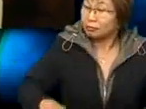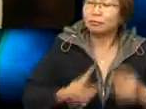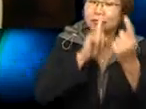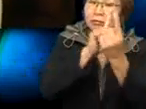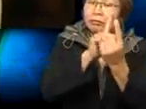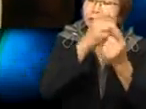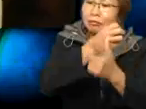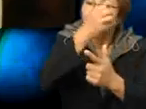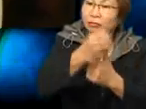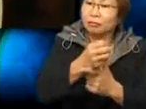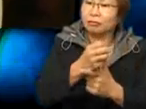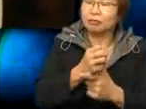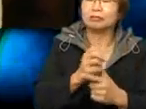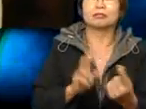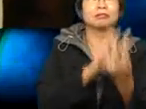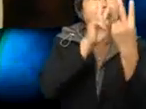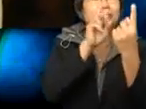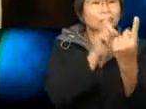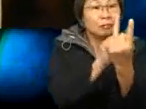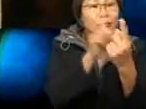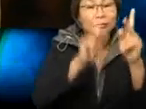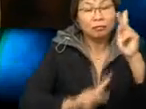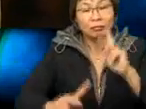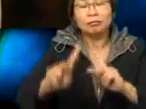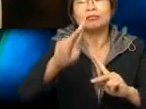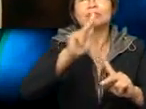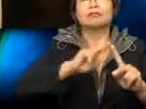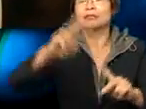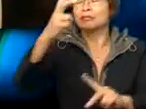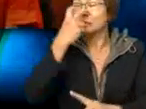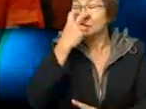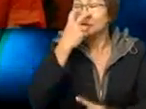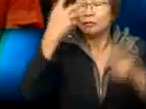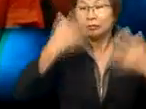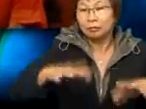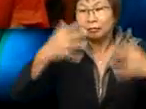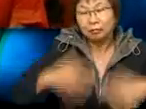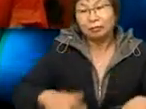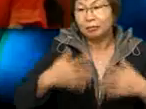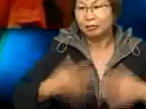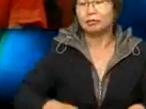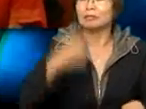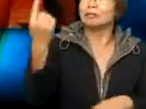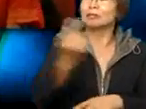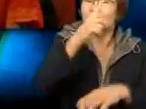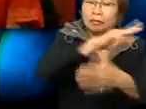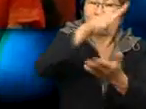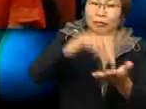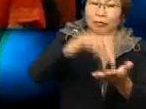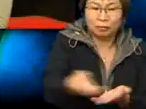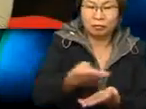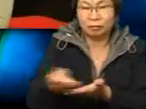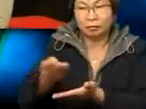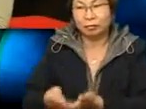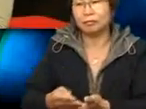tak Dewi berjumpa ataupun terserempak dengan orang yang cacat penglihatan? Pernah, Kak Ati. Selalunya di pusat